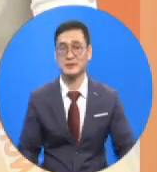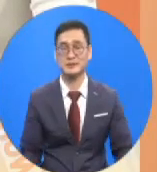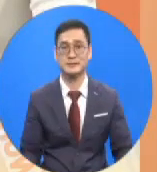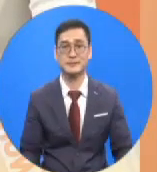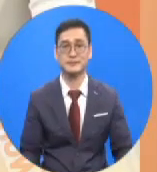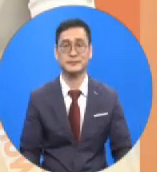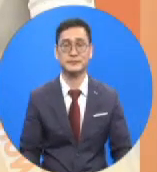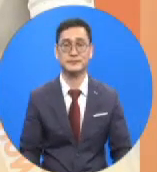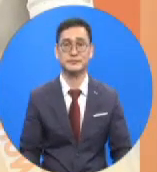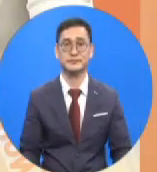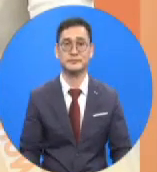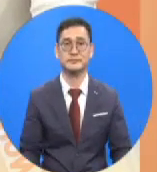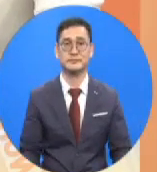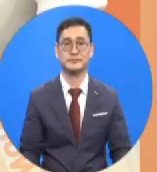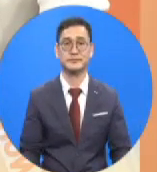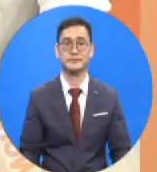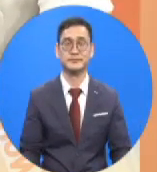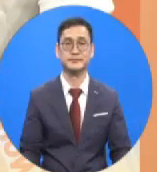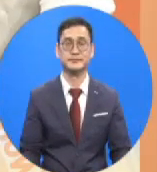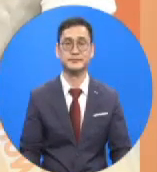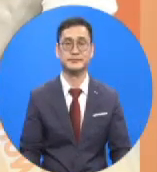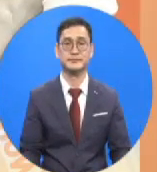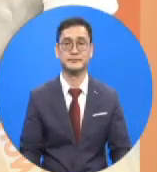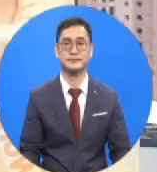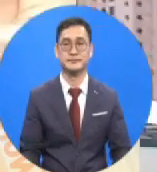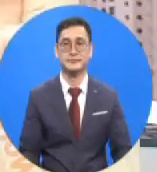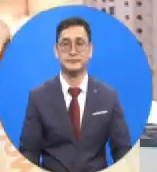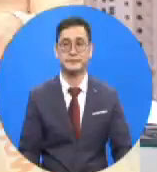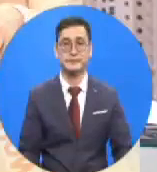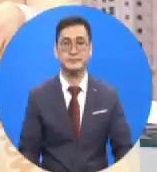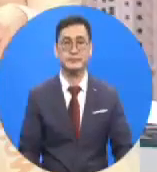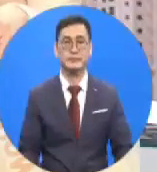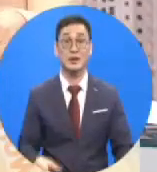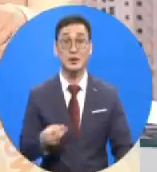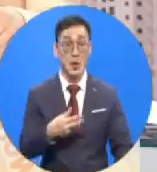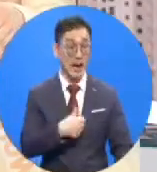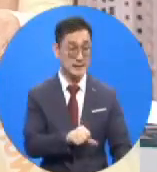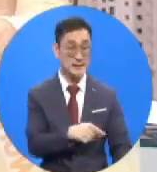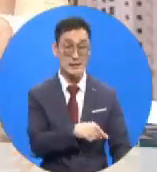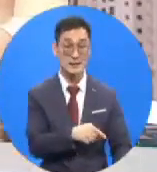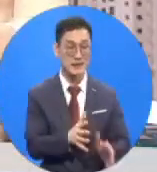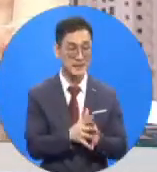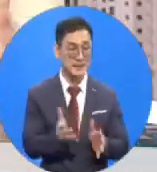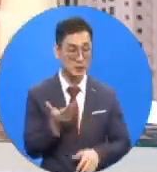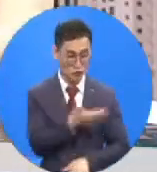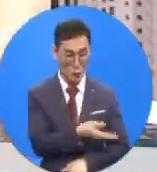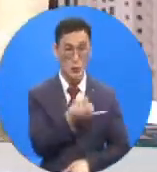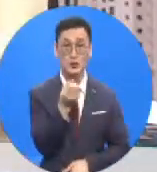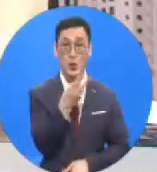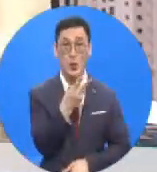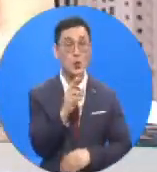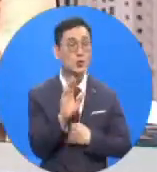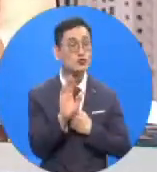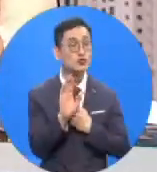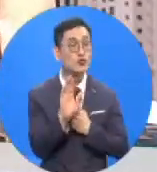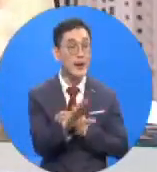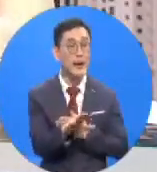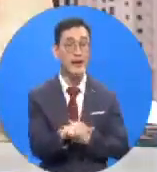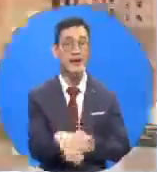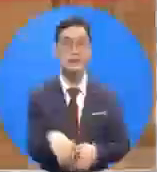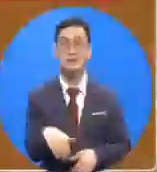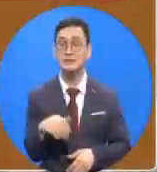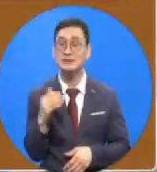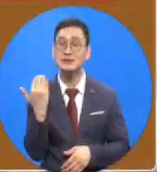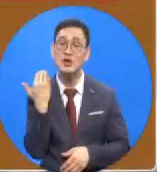놀라지 좀 많이 되고 있다고 봅니다 예 이웃님 뿐만 아니라 고아들에게 이렇게 징 11 것 뿐만 아니라 그 이후에 전세금